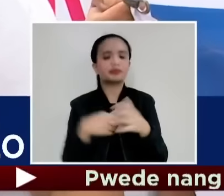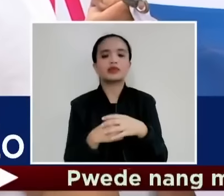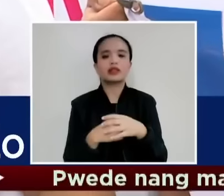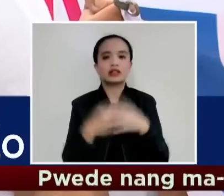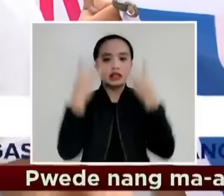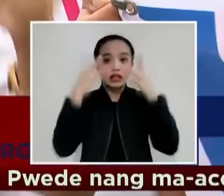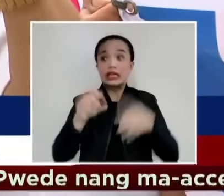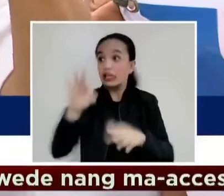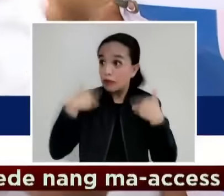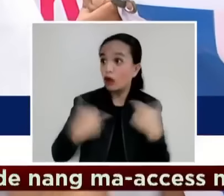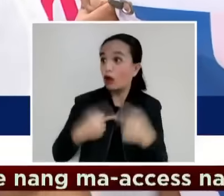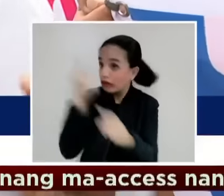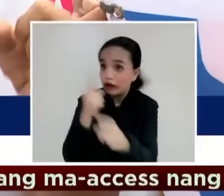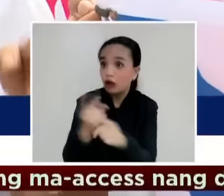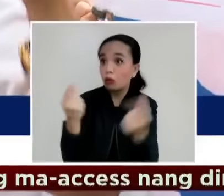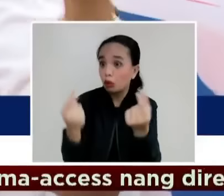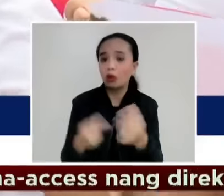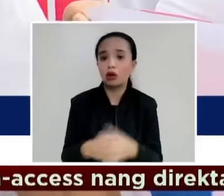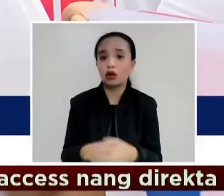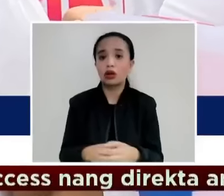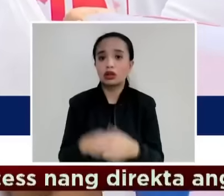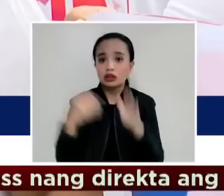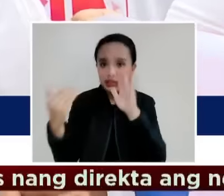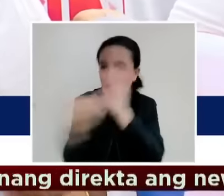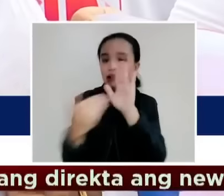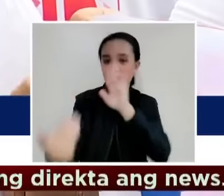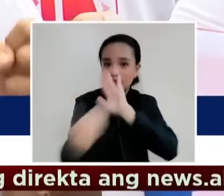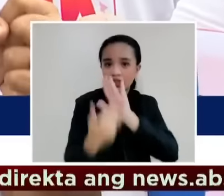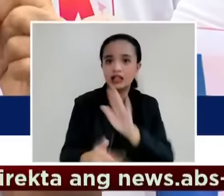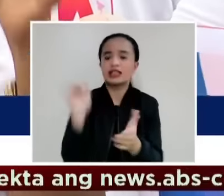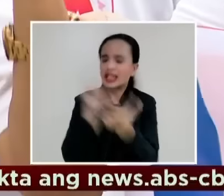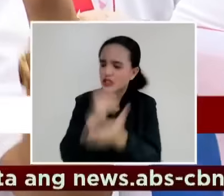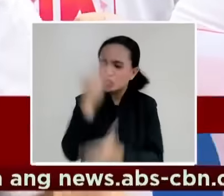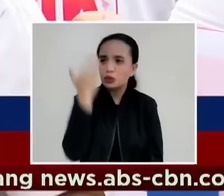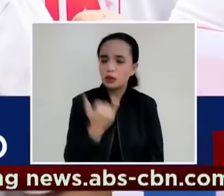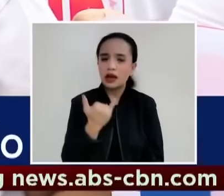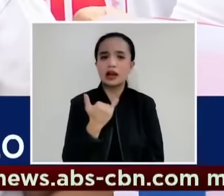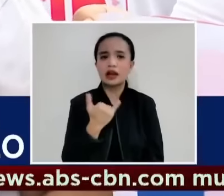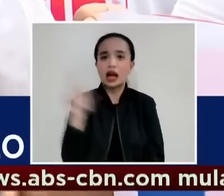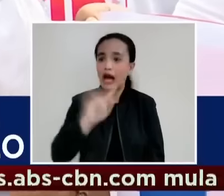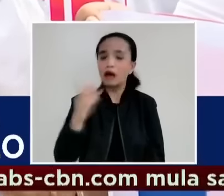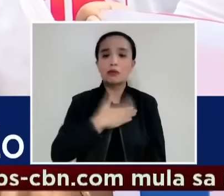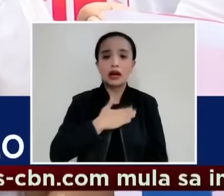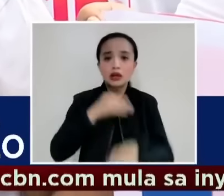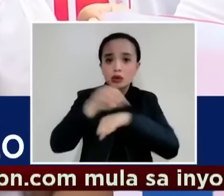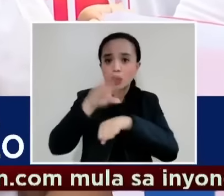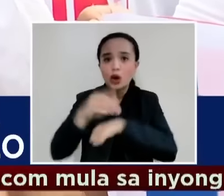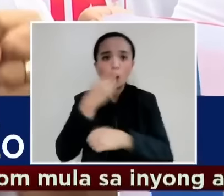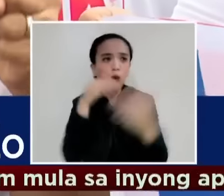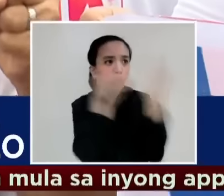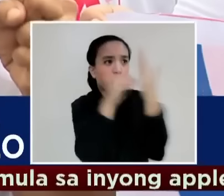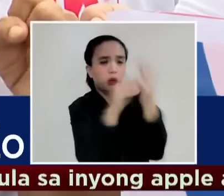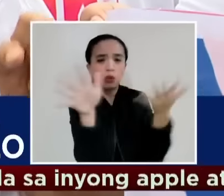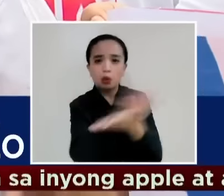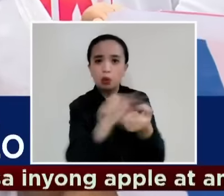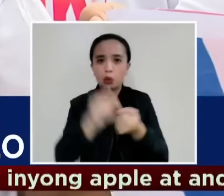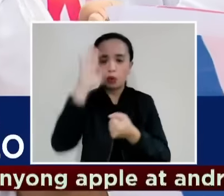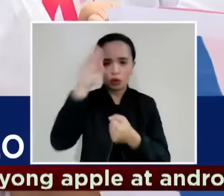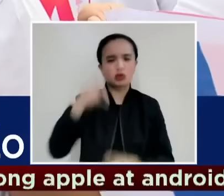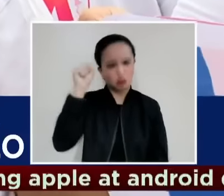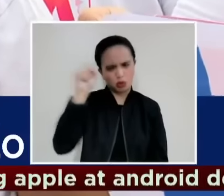tama, uusigin ka, titirahin ka. Kaya ang mapapayo ko po dun sa naninira kay BBM, go